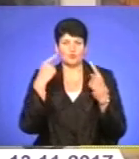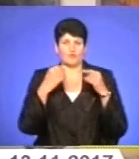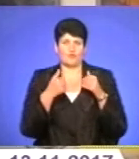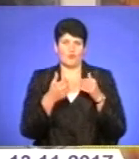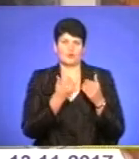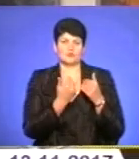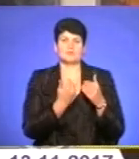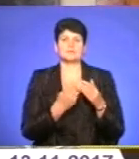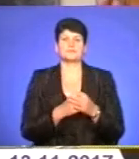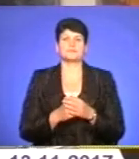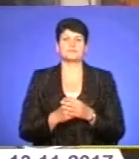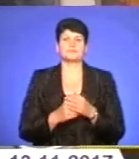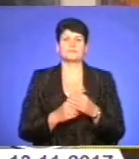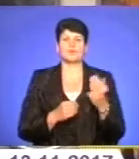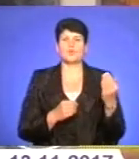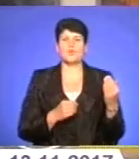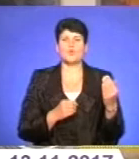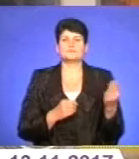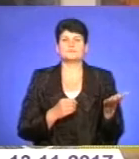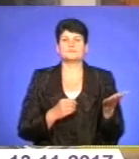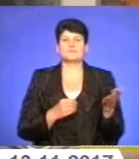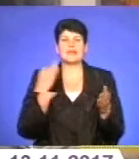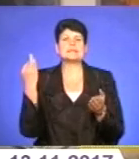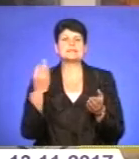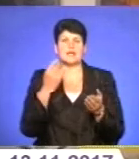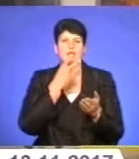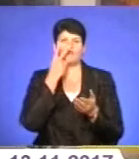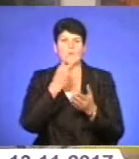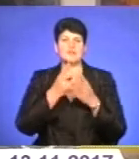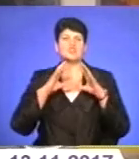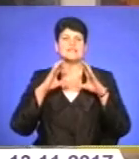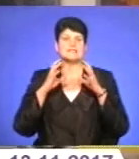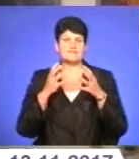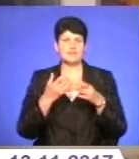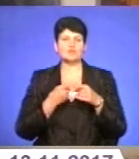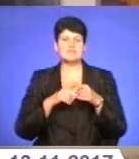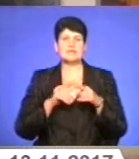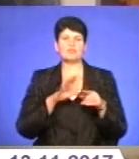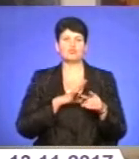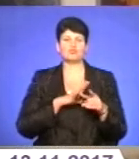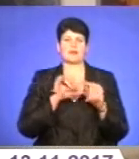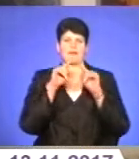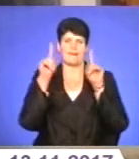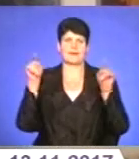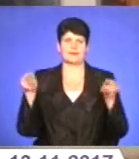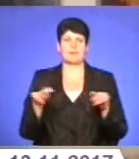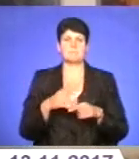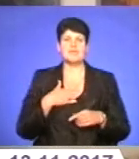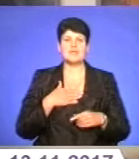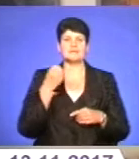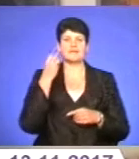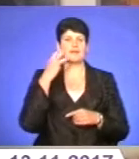творчості, до його такого, знаєте, цікавого бачення світу, то була картина «Мені 13-й